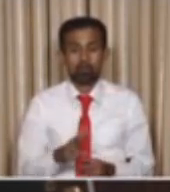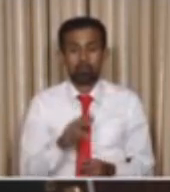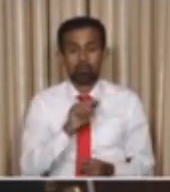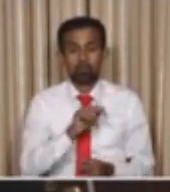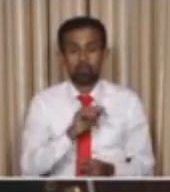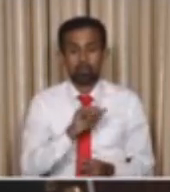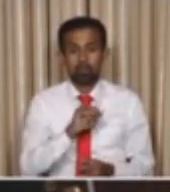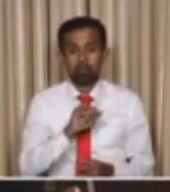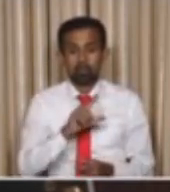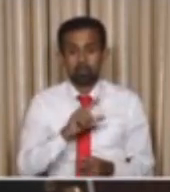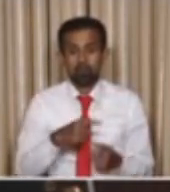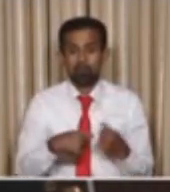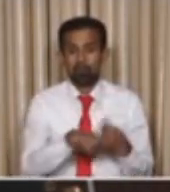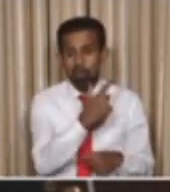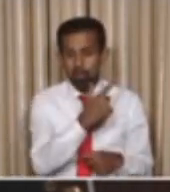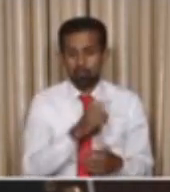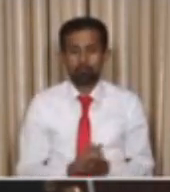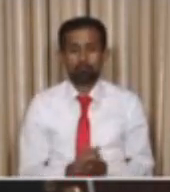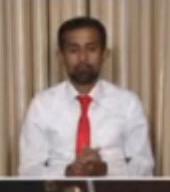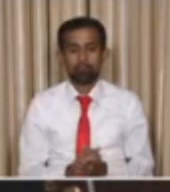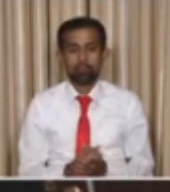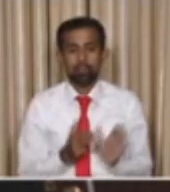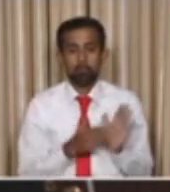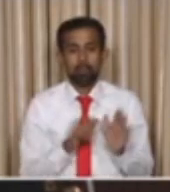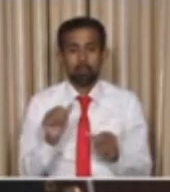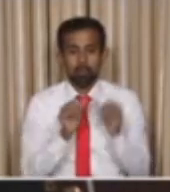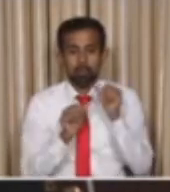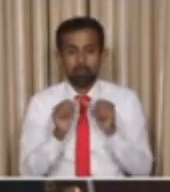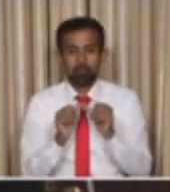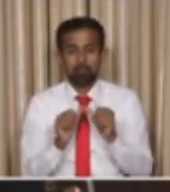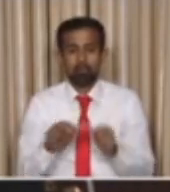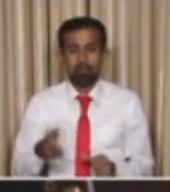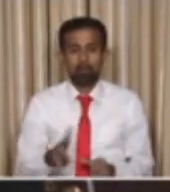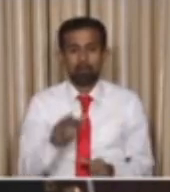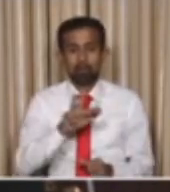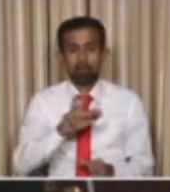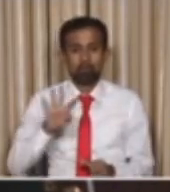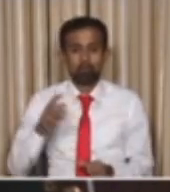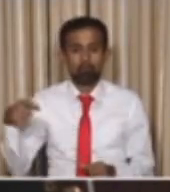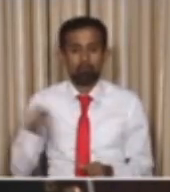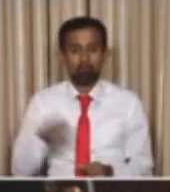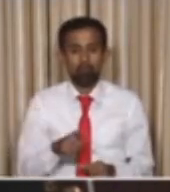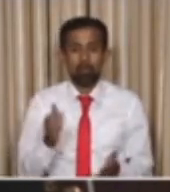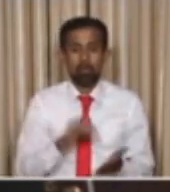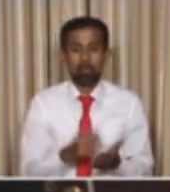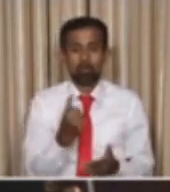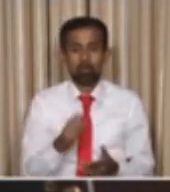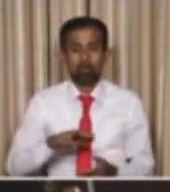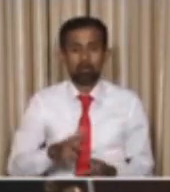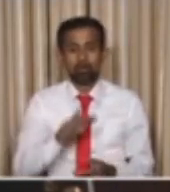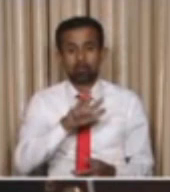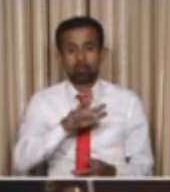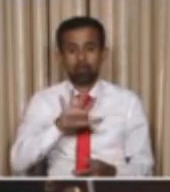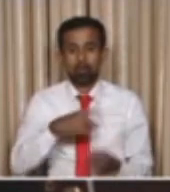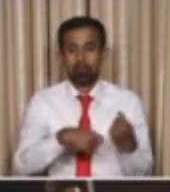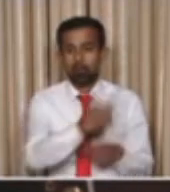1288.60කට විකුණනවා ඊළඟට මෙරපිනම් කියන ඖෂධය රුපියල් 894කට අරගෙන නැවත 1895කට